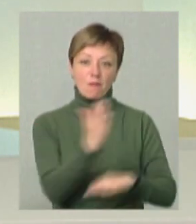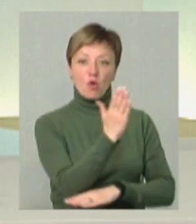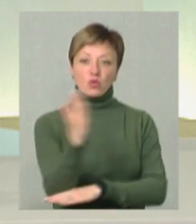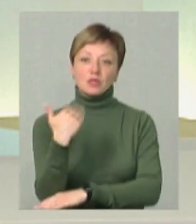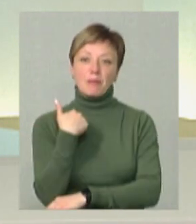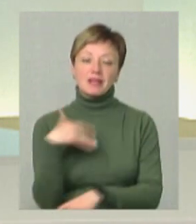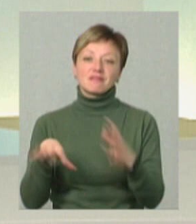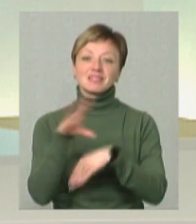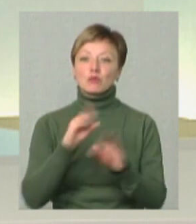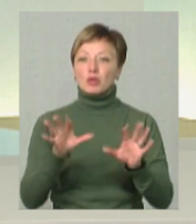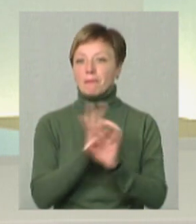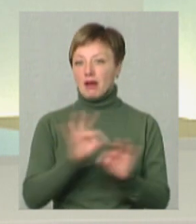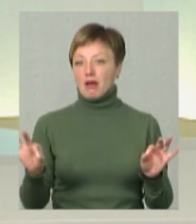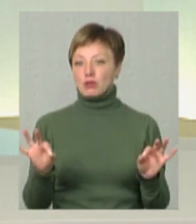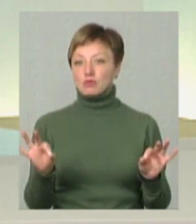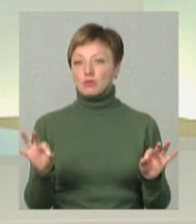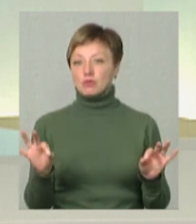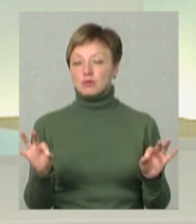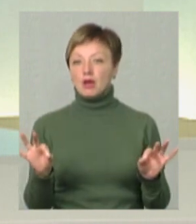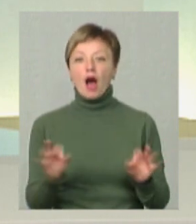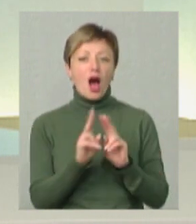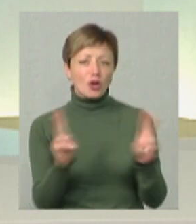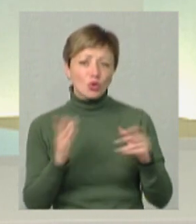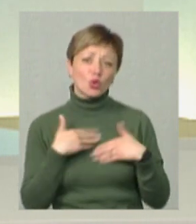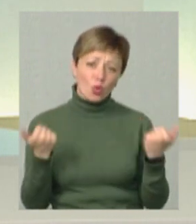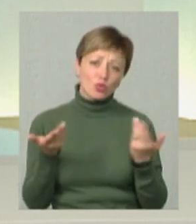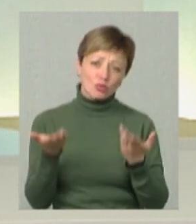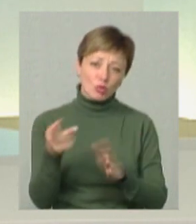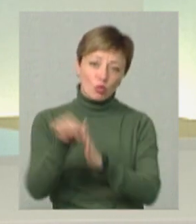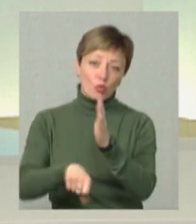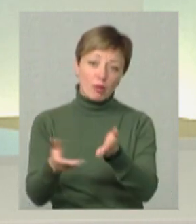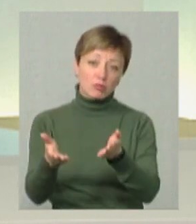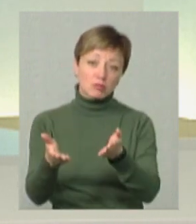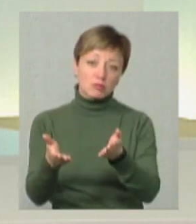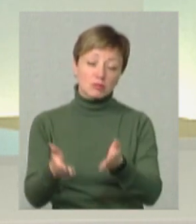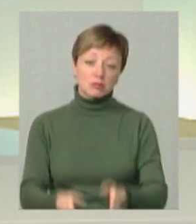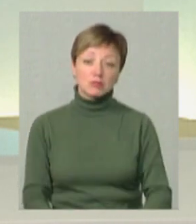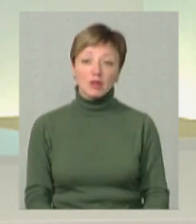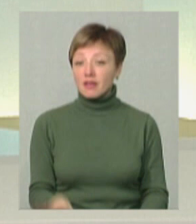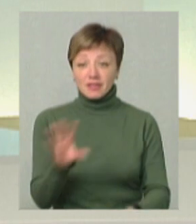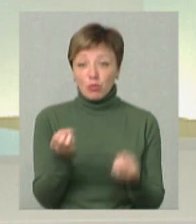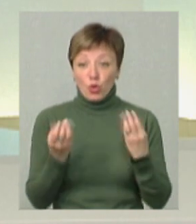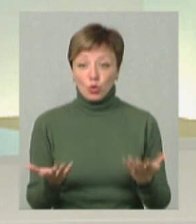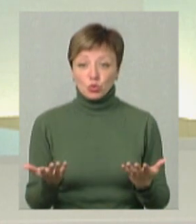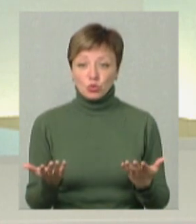за мене, і все буде прекрасно. А хто не хоче, ну то ми тебе вб'ємо. Все